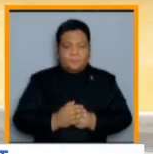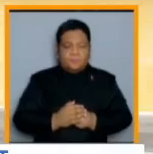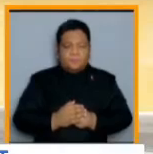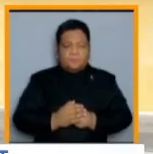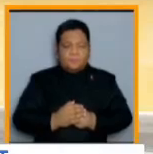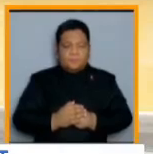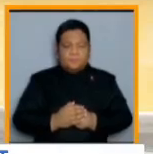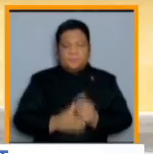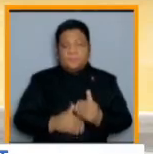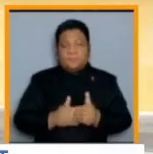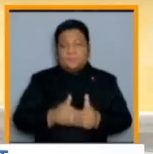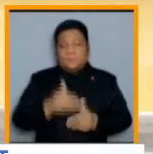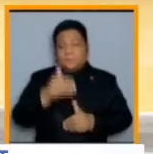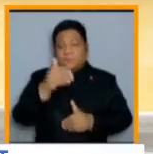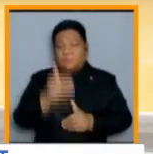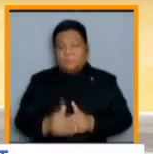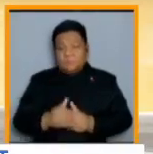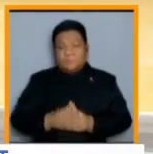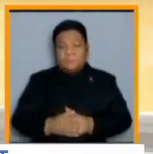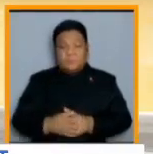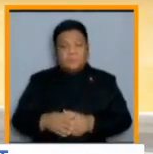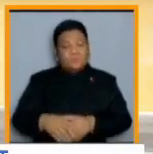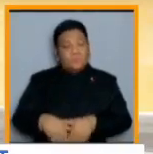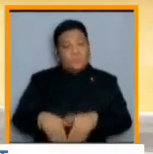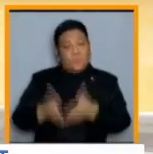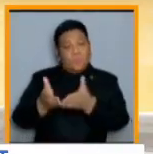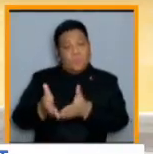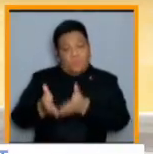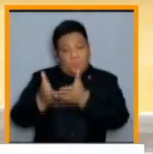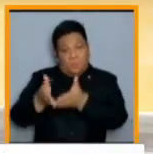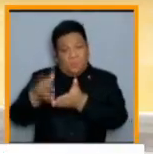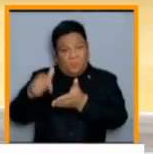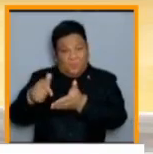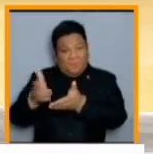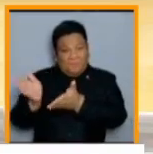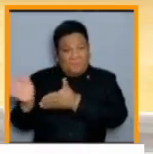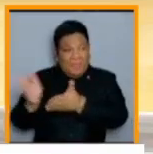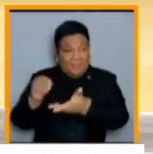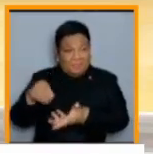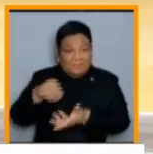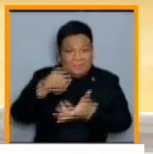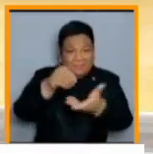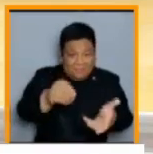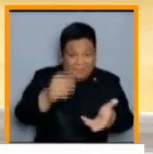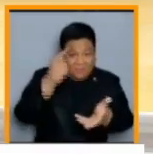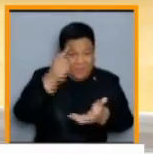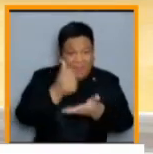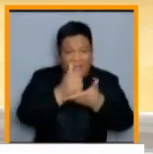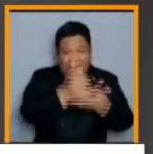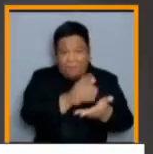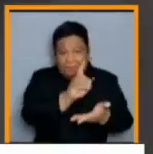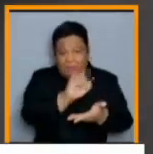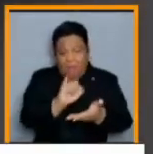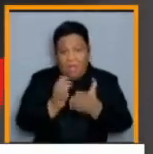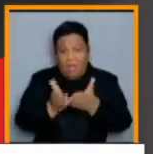ang isang bangkang magdadala sana ng relief goods para sa mga biktima ng bagyong Odet sa Dinagat Islands.